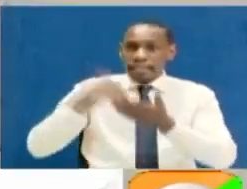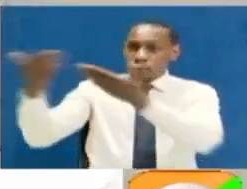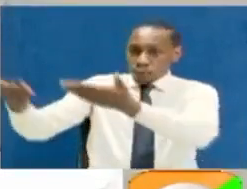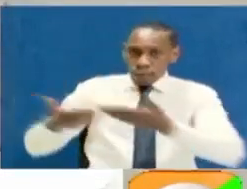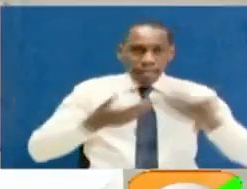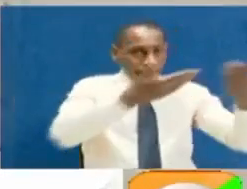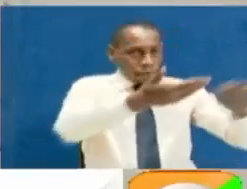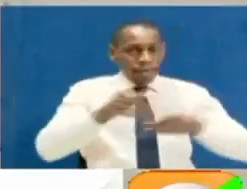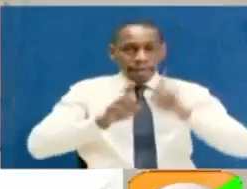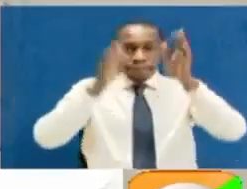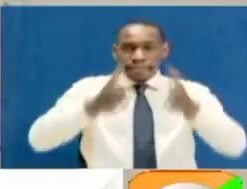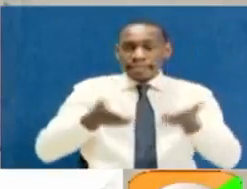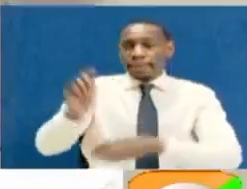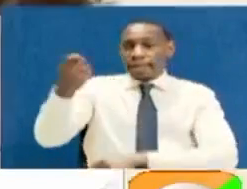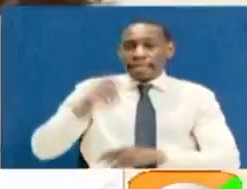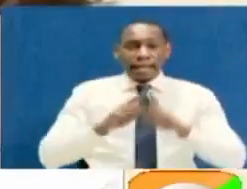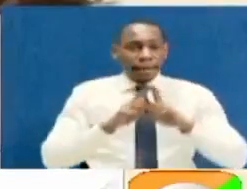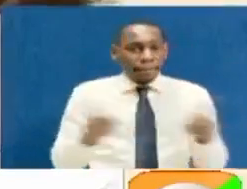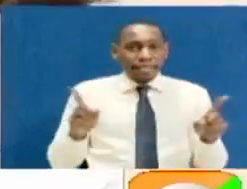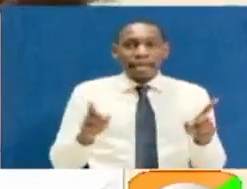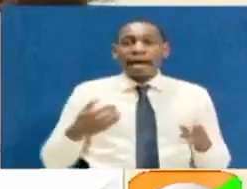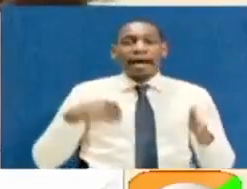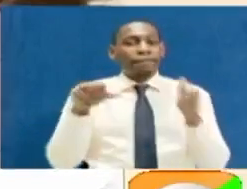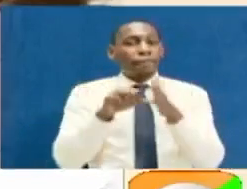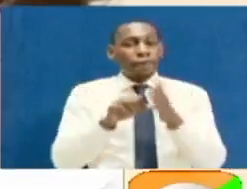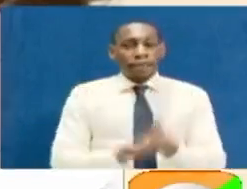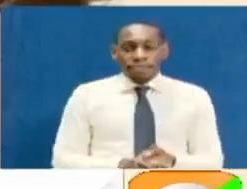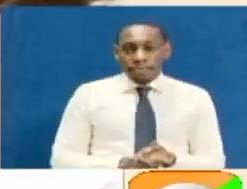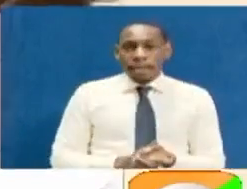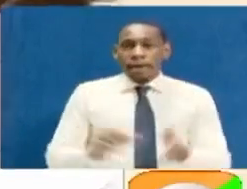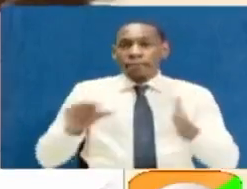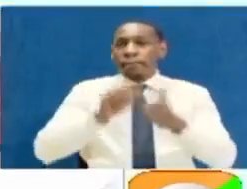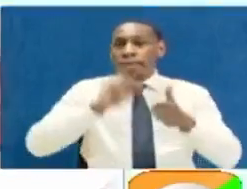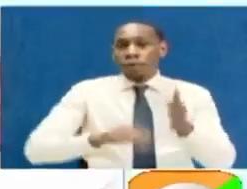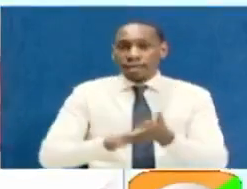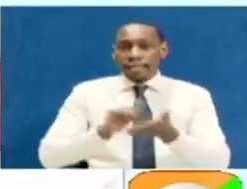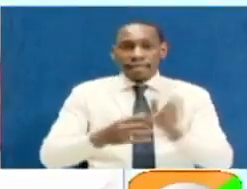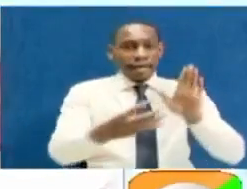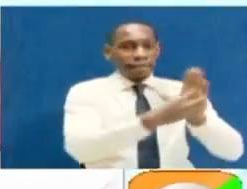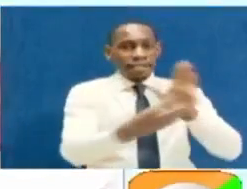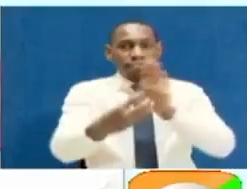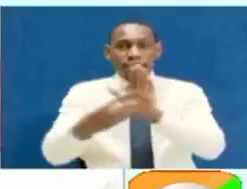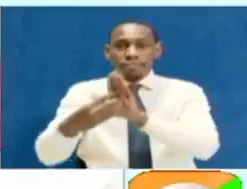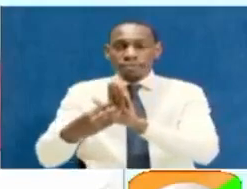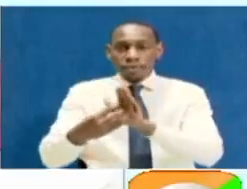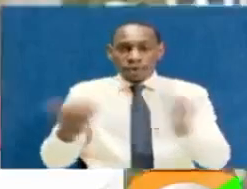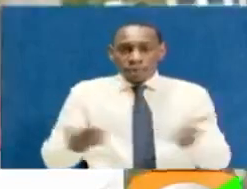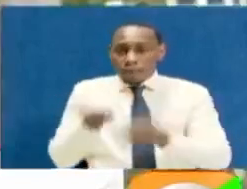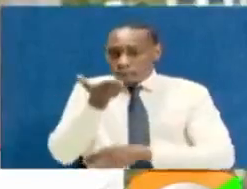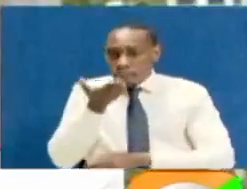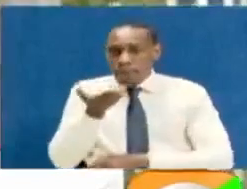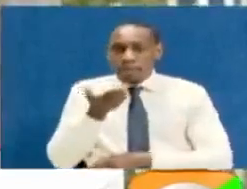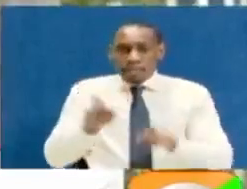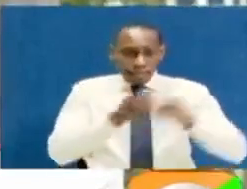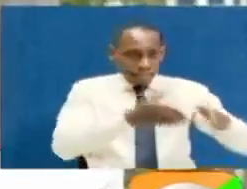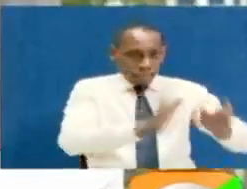kivutio kikubwa cha utalii nchini. Lakini kuna tatizo. Tatizo lenyewe ni kuzagaa kwa mabango ya waganga wa kienyeji katika barabara